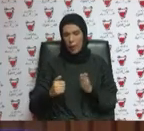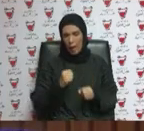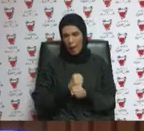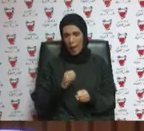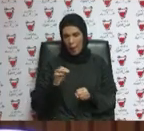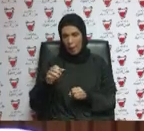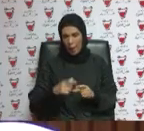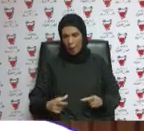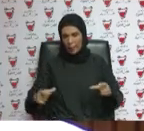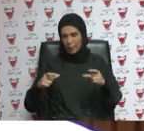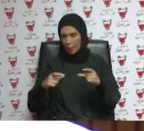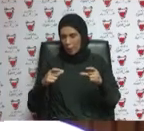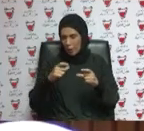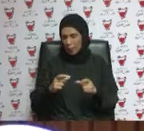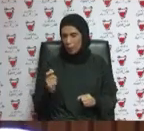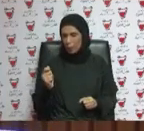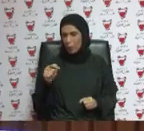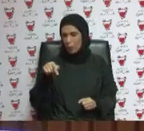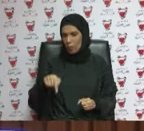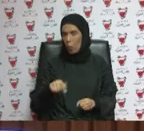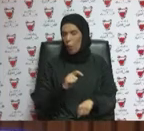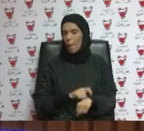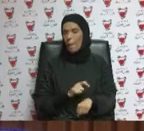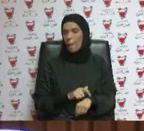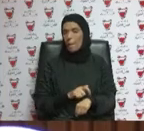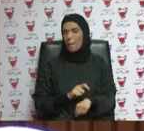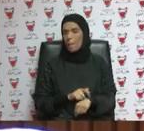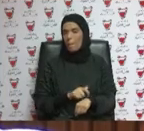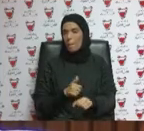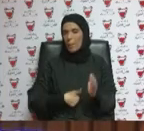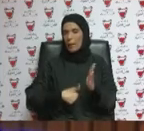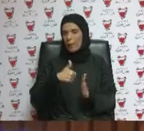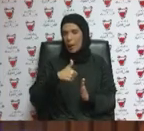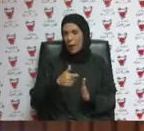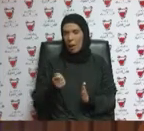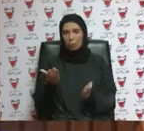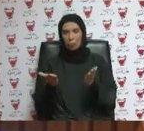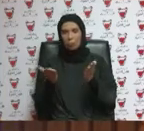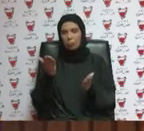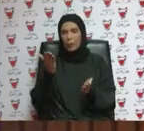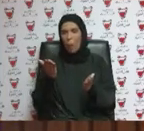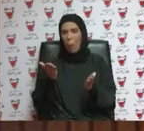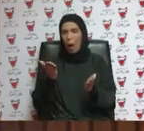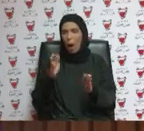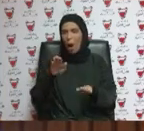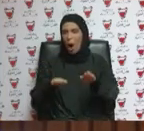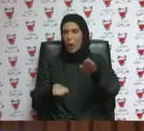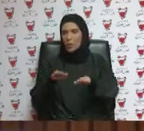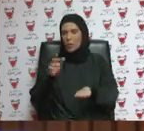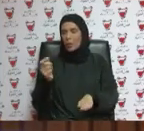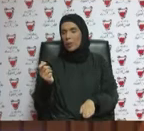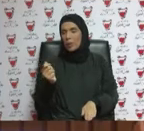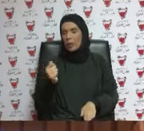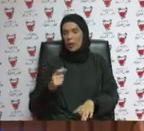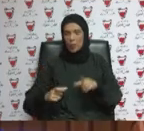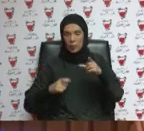إدارة الشؤون المالية في هذه الفترة وإنجاح التوازن المالي للدولة، وكذلك المتابعة